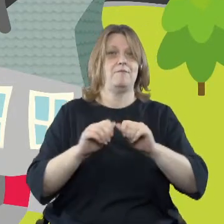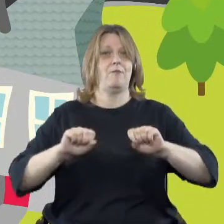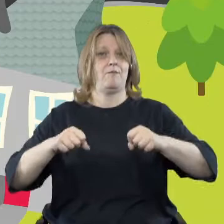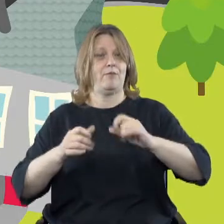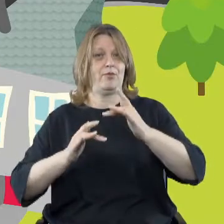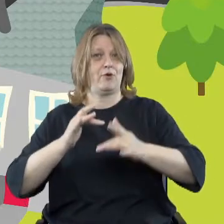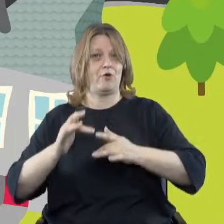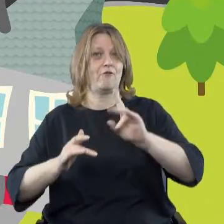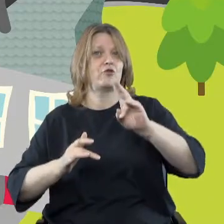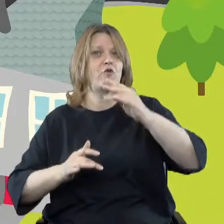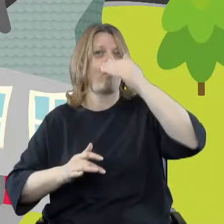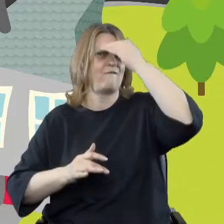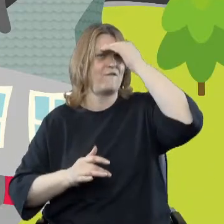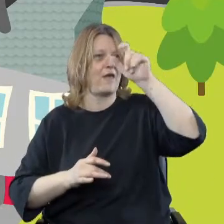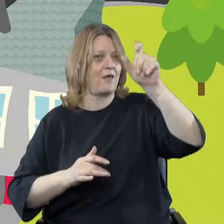Kto wie?